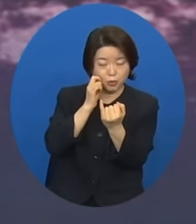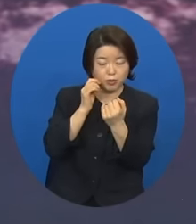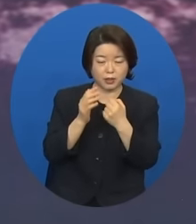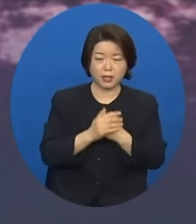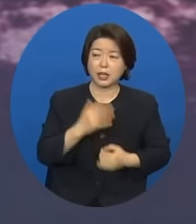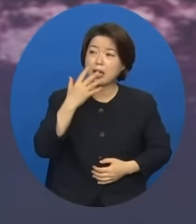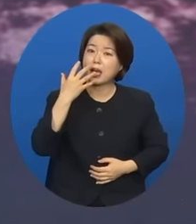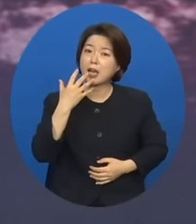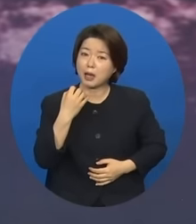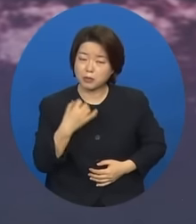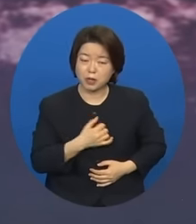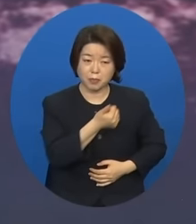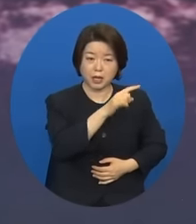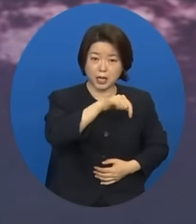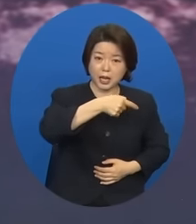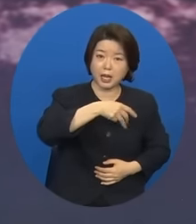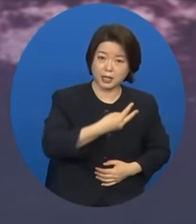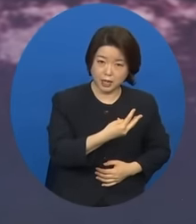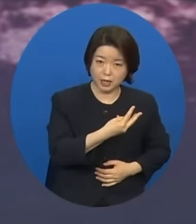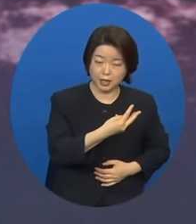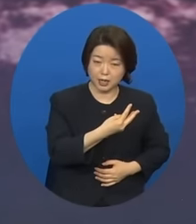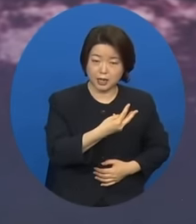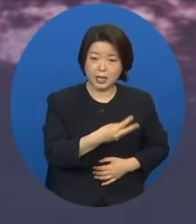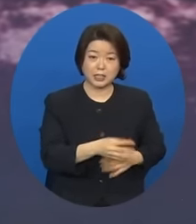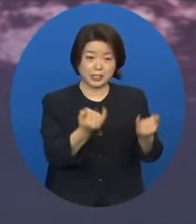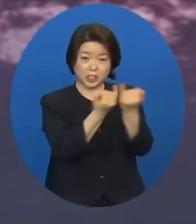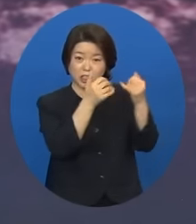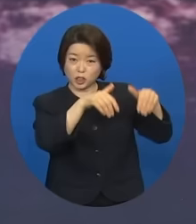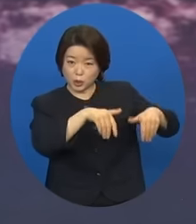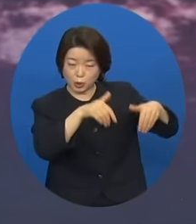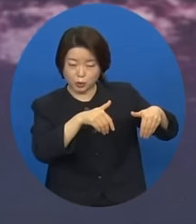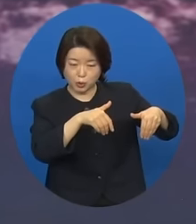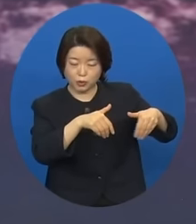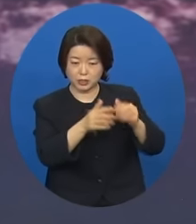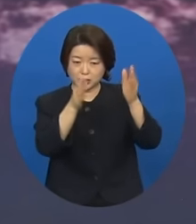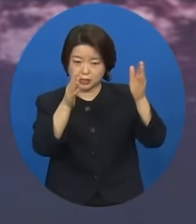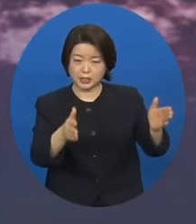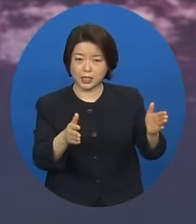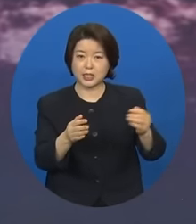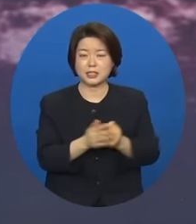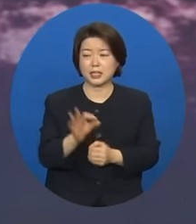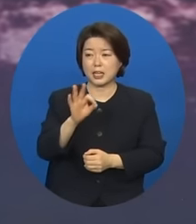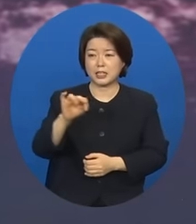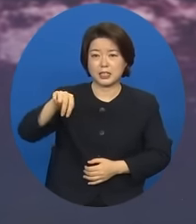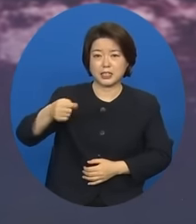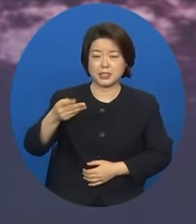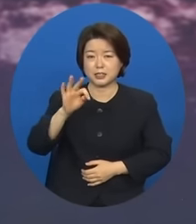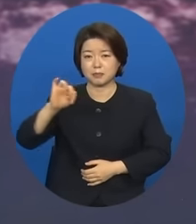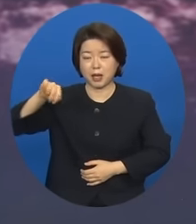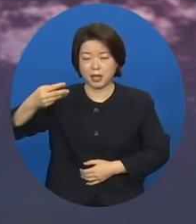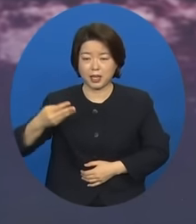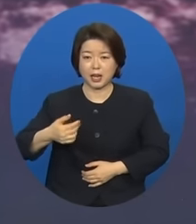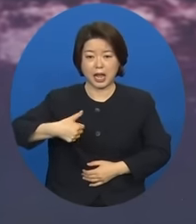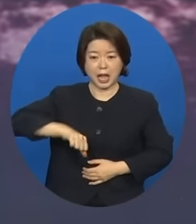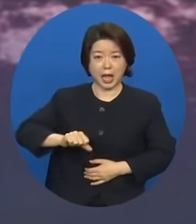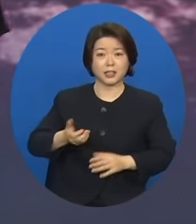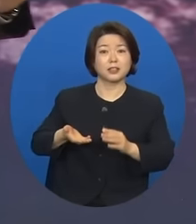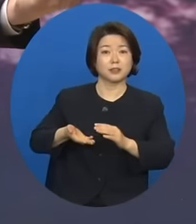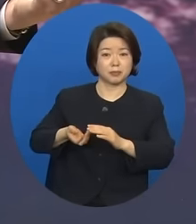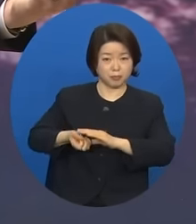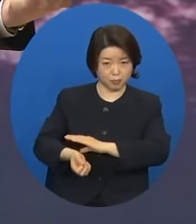사이의 그 이제 이스마엘이 잉태가 되죠 근데 그걸 보고 아 이제 사라가 화가 난 거예요